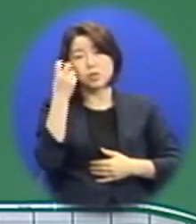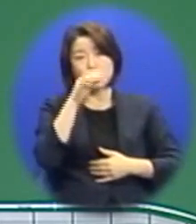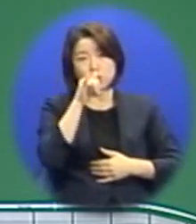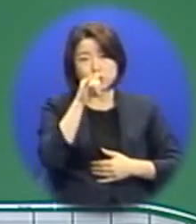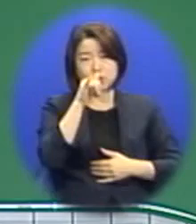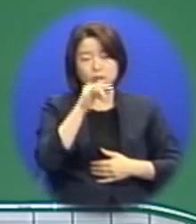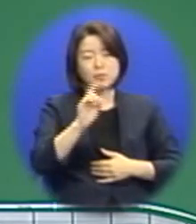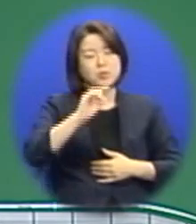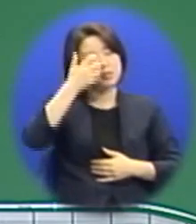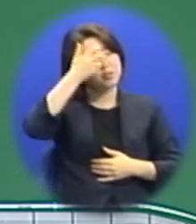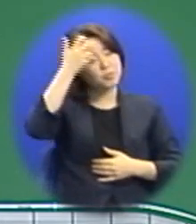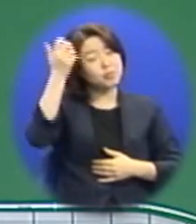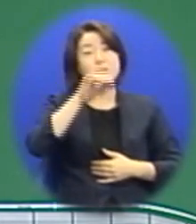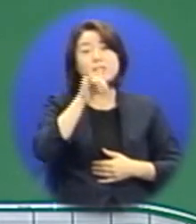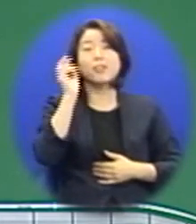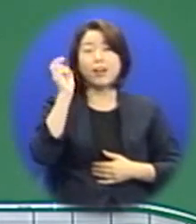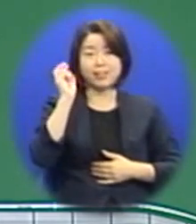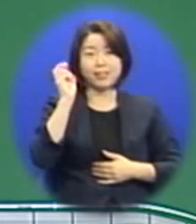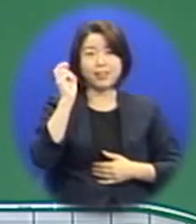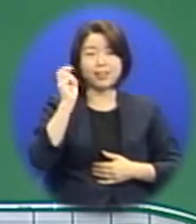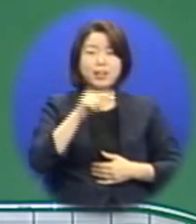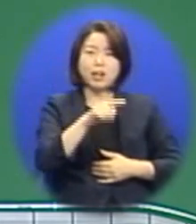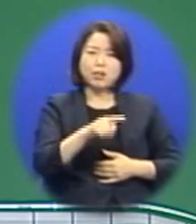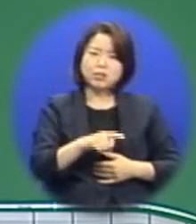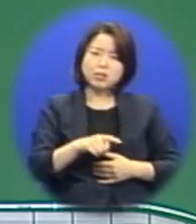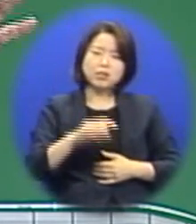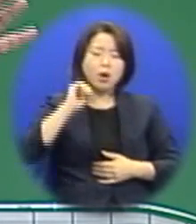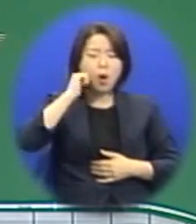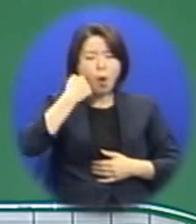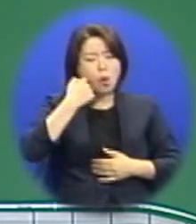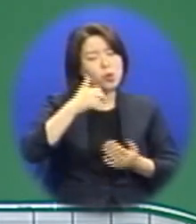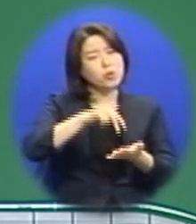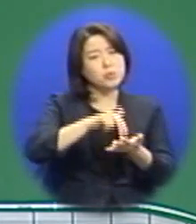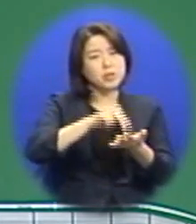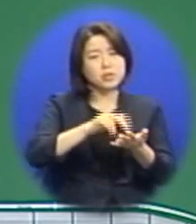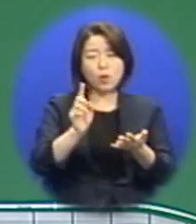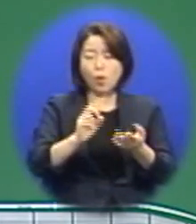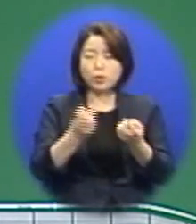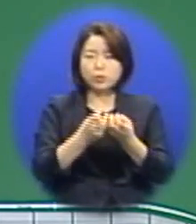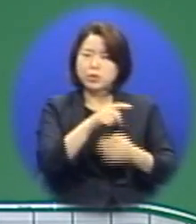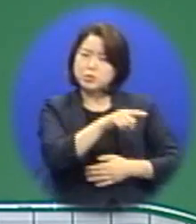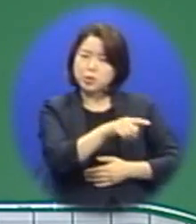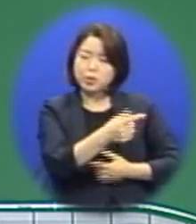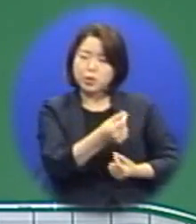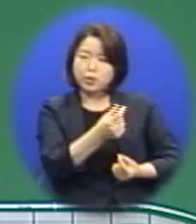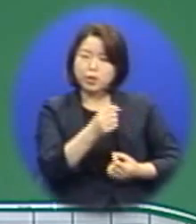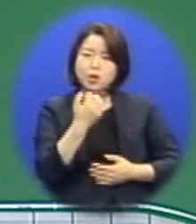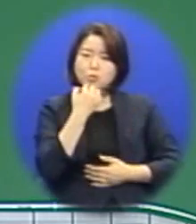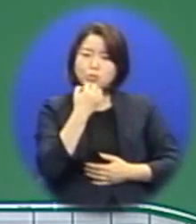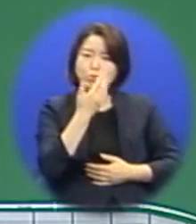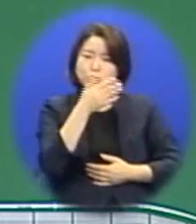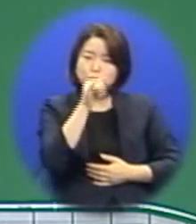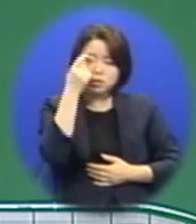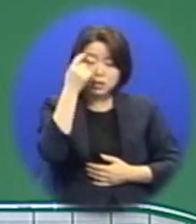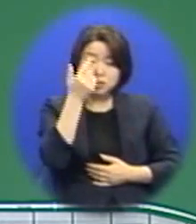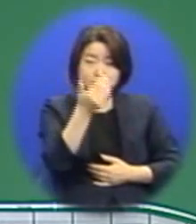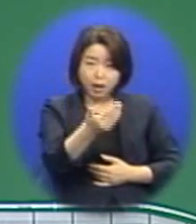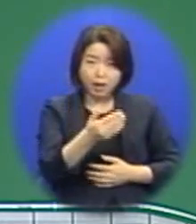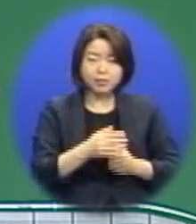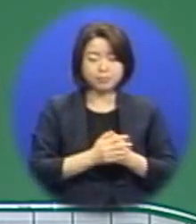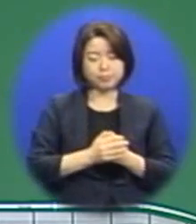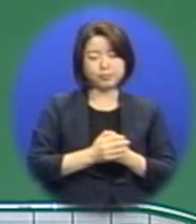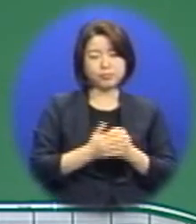무슨 꿈을 꾸는 것 같은데 이 어려운 처지에서 어떻게 저렇게 웃을 수 있을까? 그래서 깨고 난